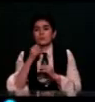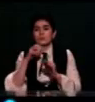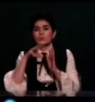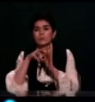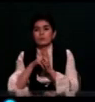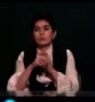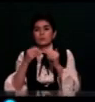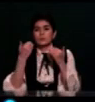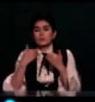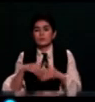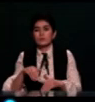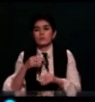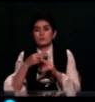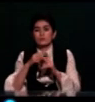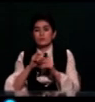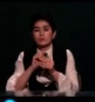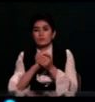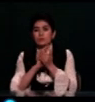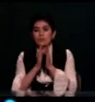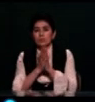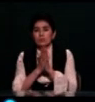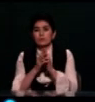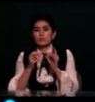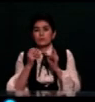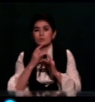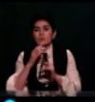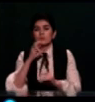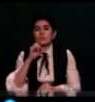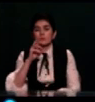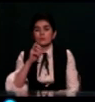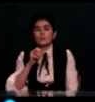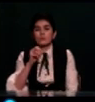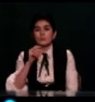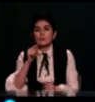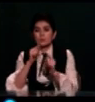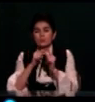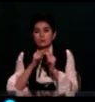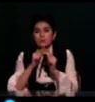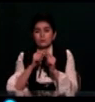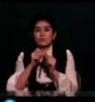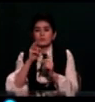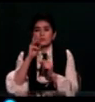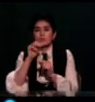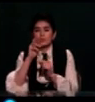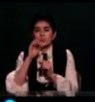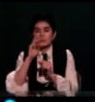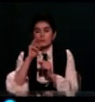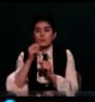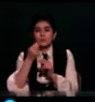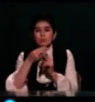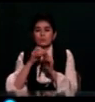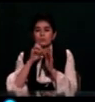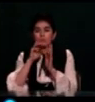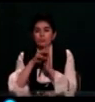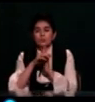различным органам тела. Сложнее устроена нервная система у головоногих моллюсков, которые ведут